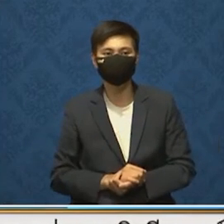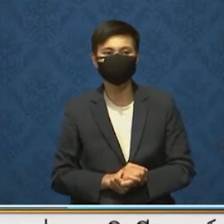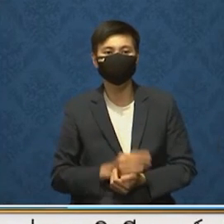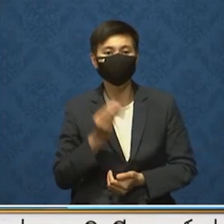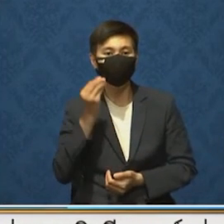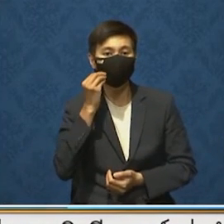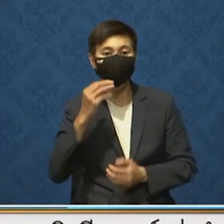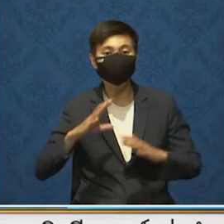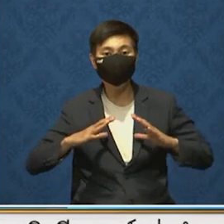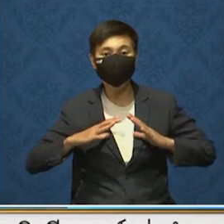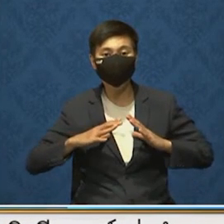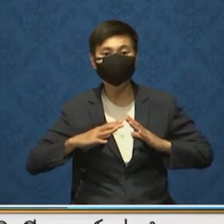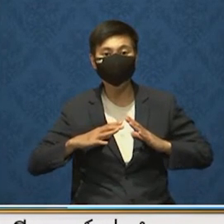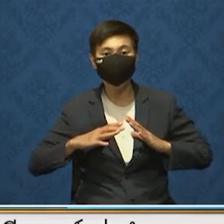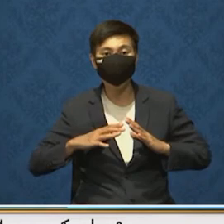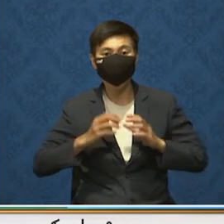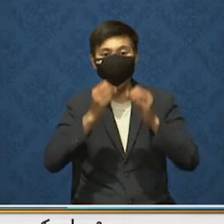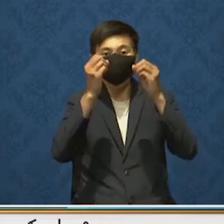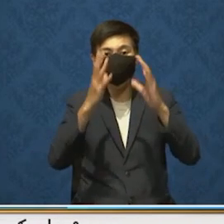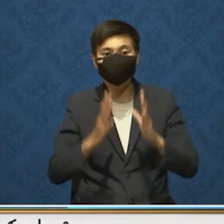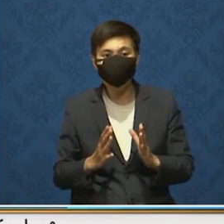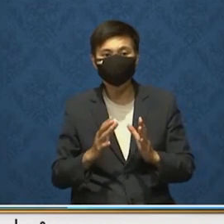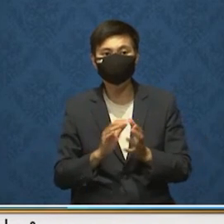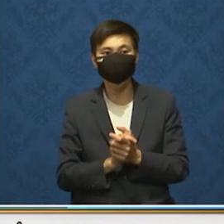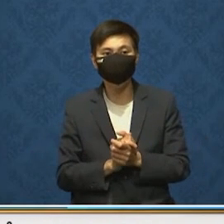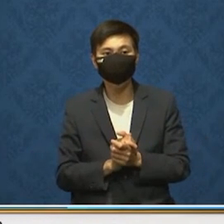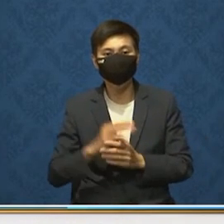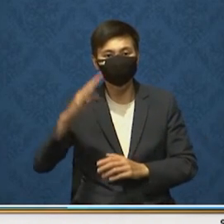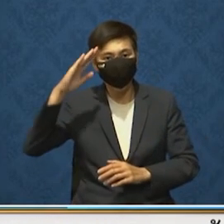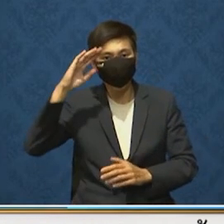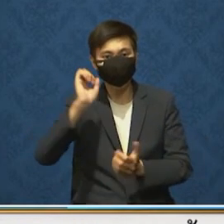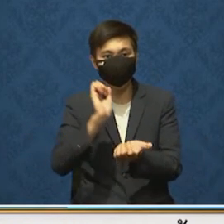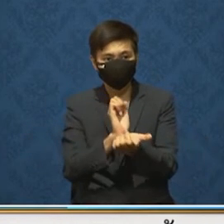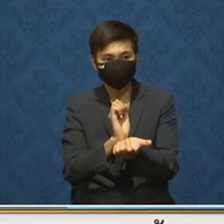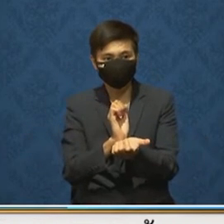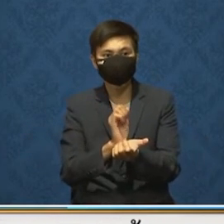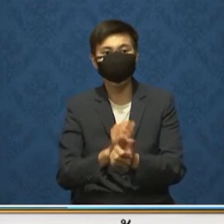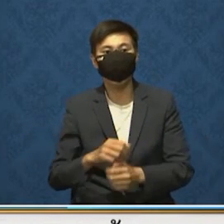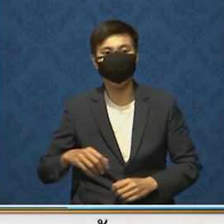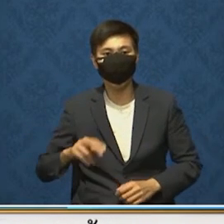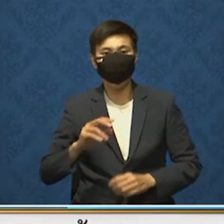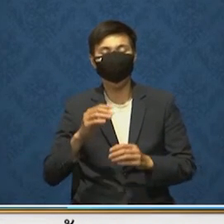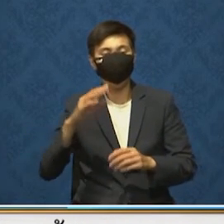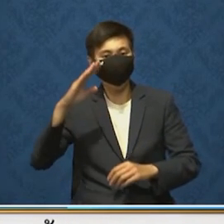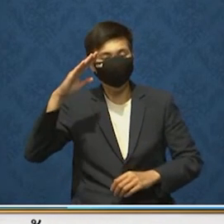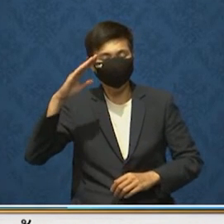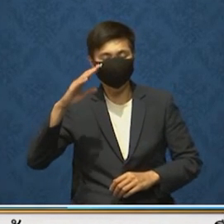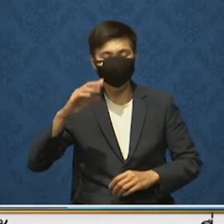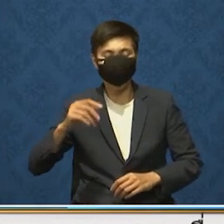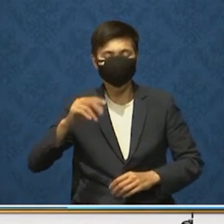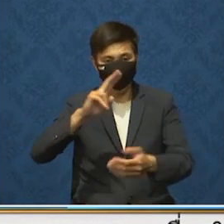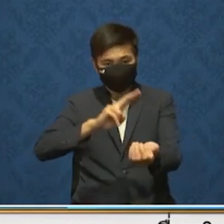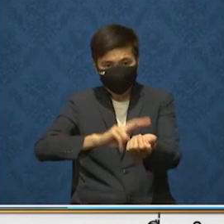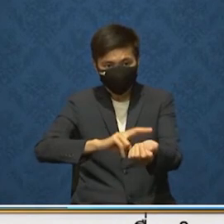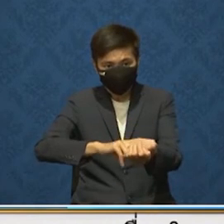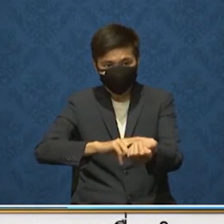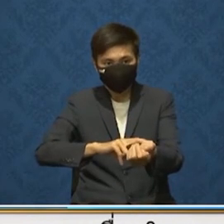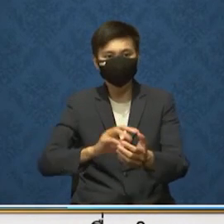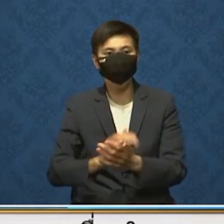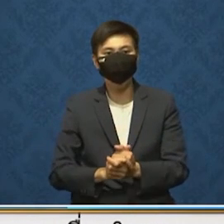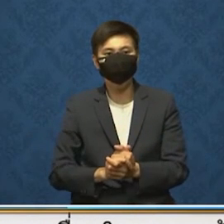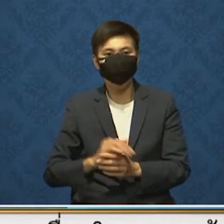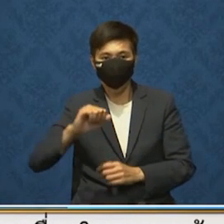บ้านพักครูตรวการบานพักตำลวดกบานพักหมอส่วขวามมอสุดบ